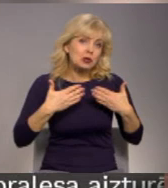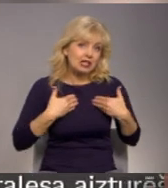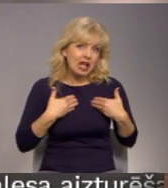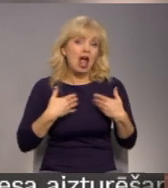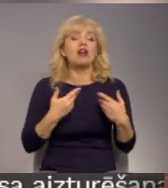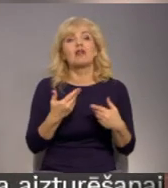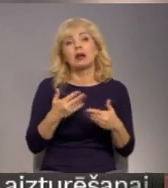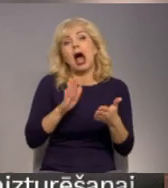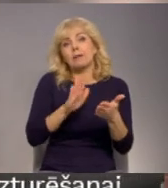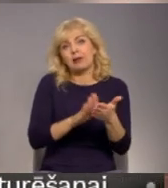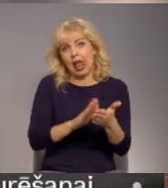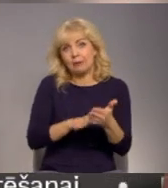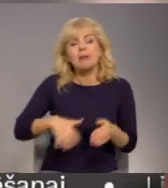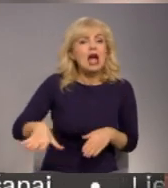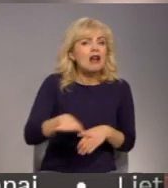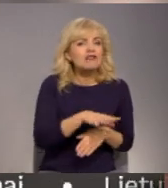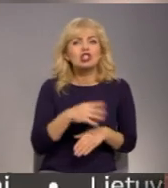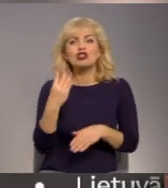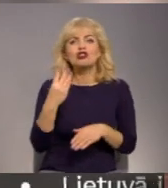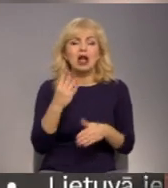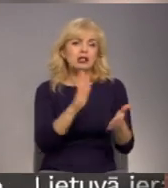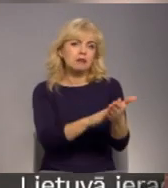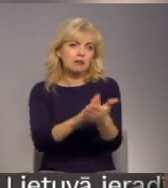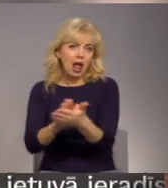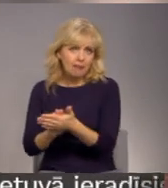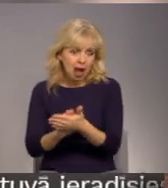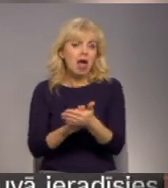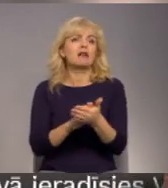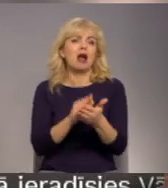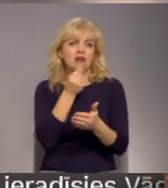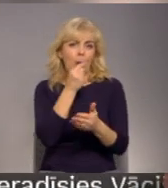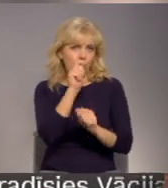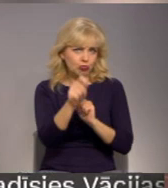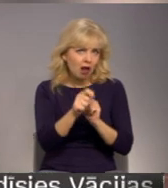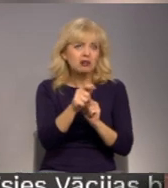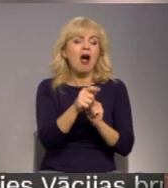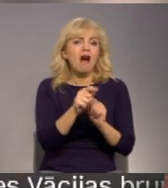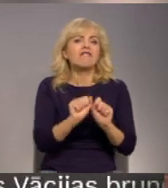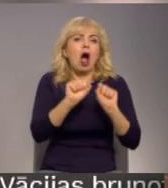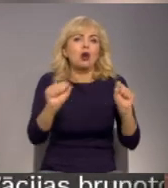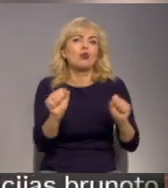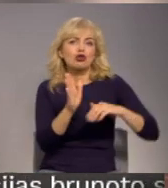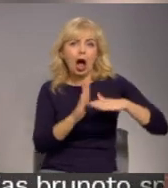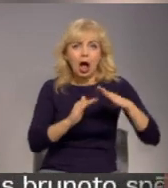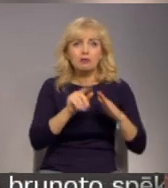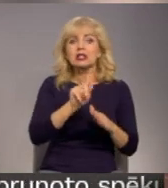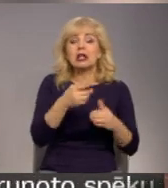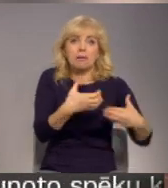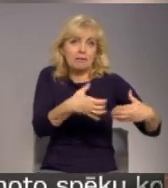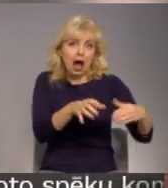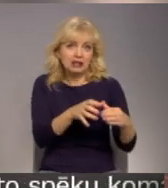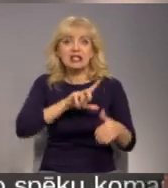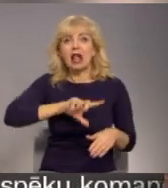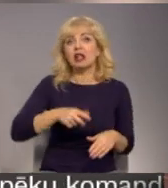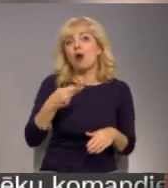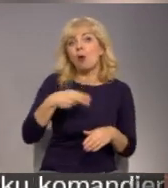sevi ar prēmijām. Visas četras premētās domas vadošās amatpersonas ir partijas Latvijai un Ventspilī biedri.